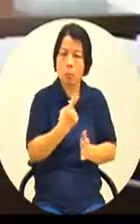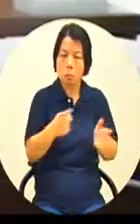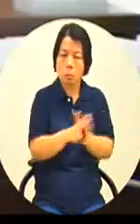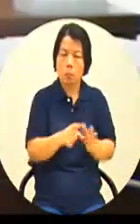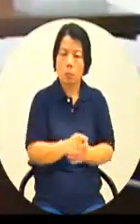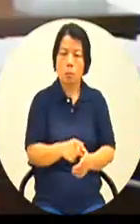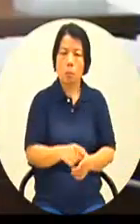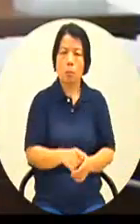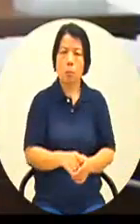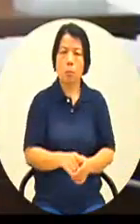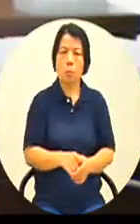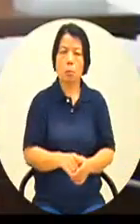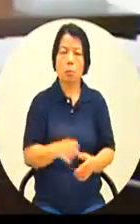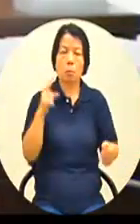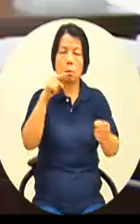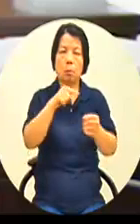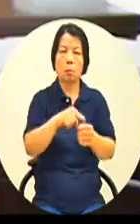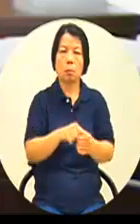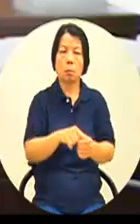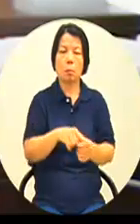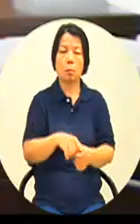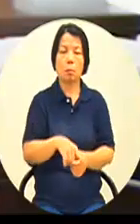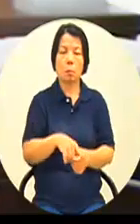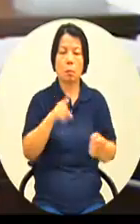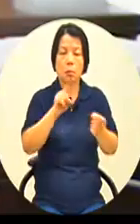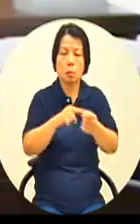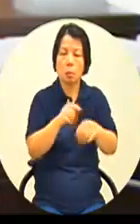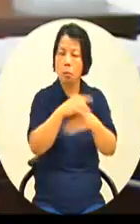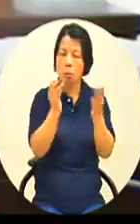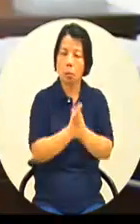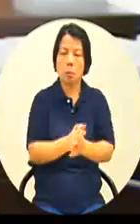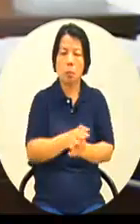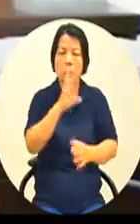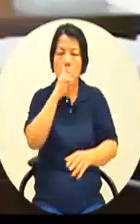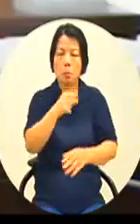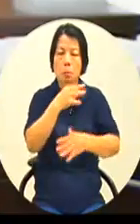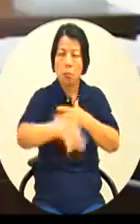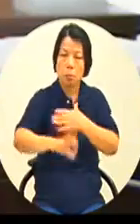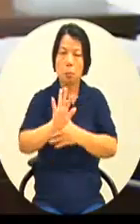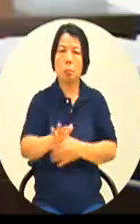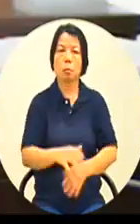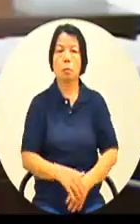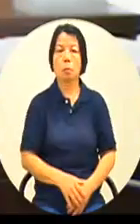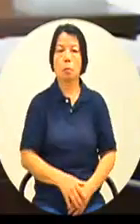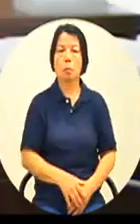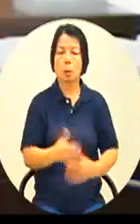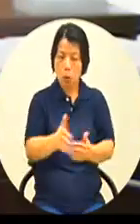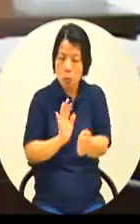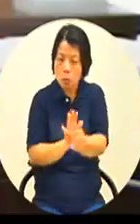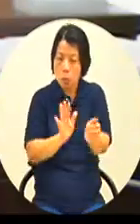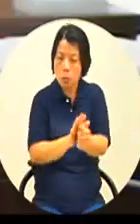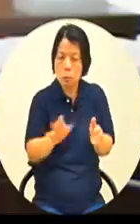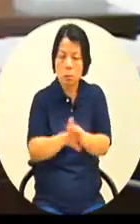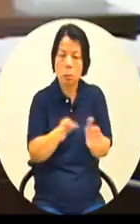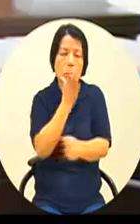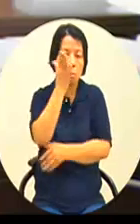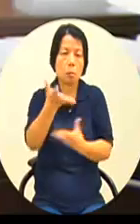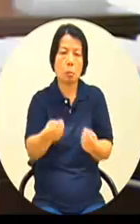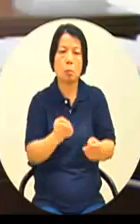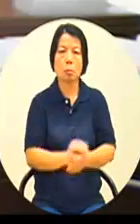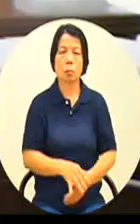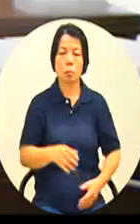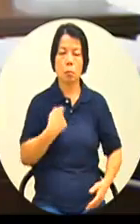向大概就有了一些偏错，所以在推动的时候是那么的不顺利。所以我建议局